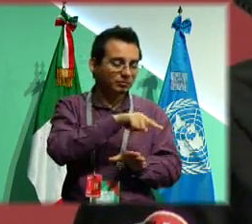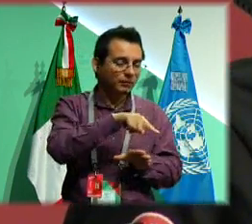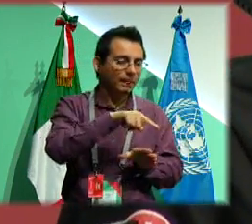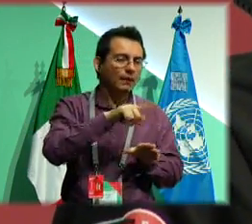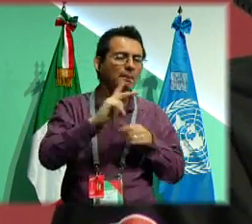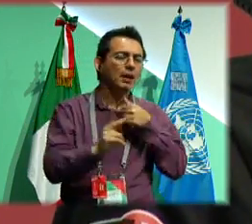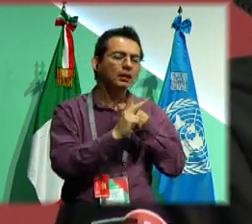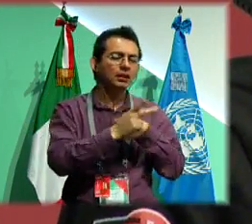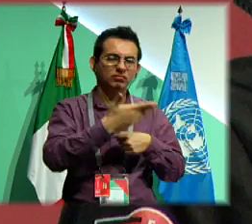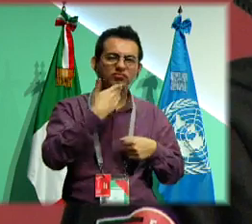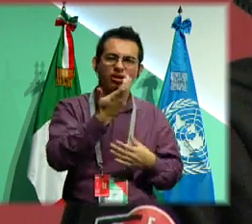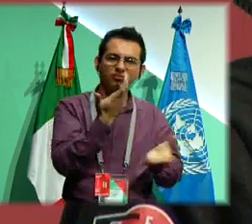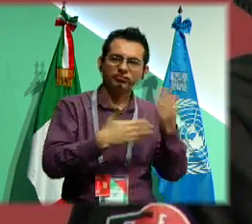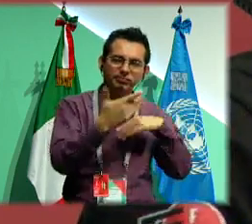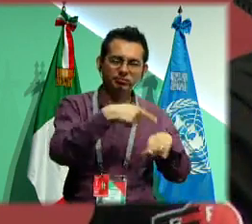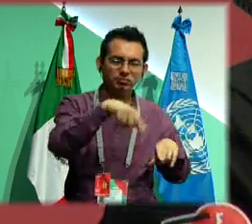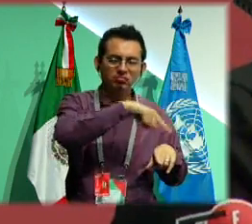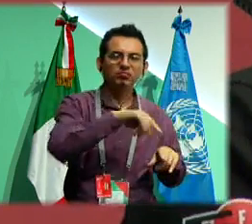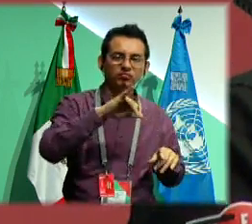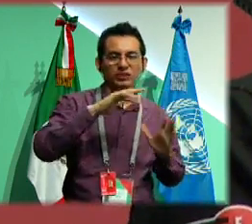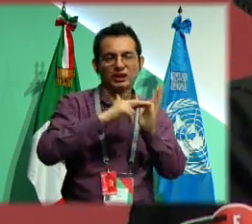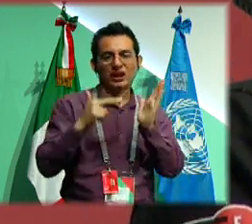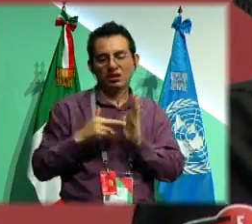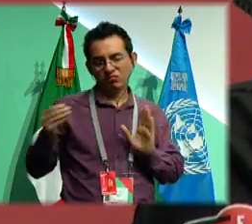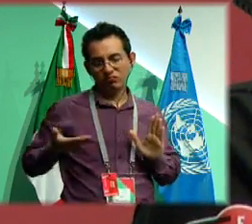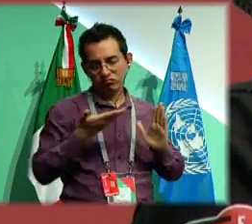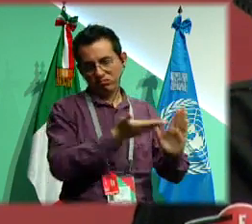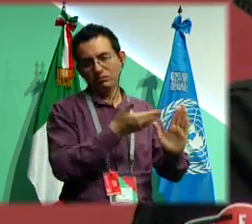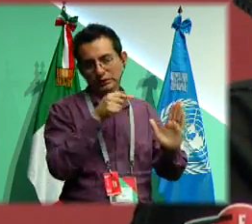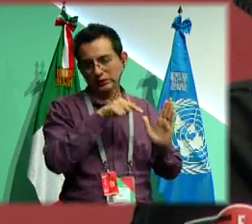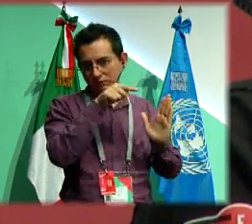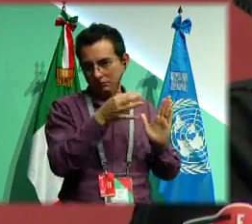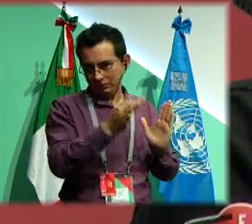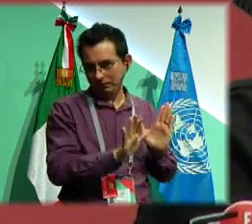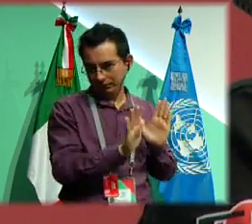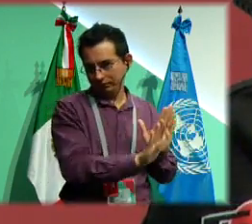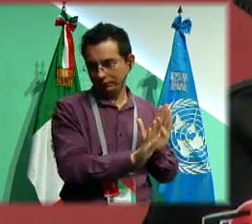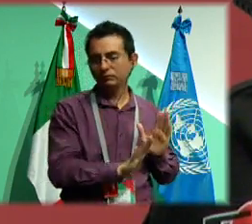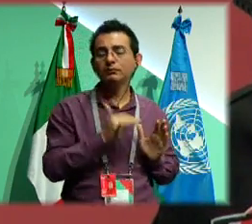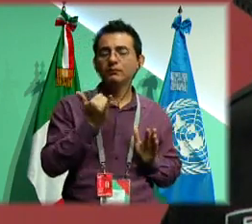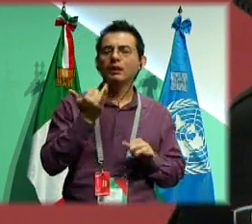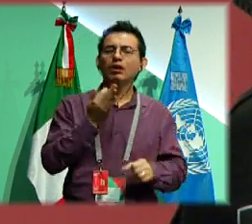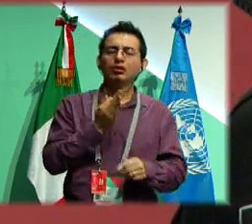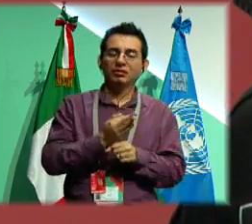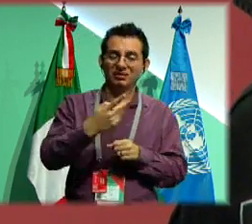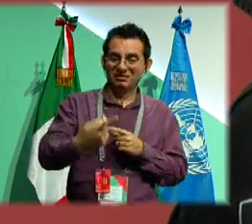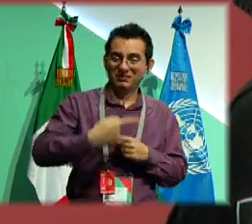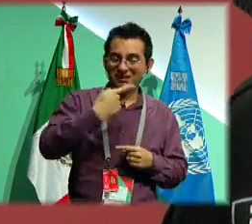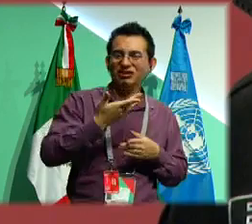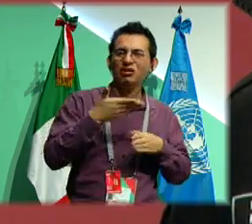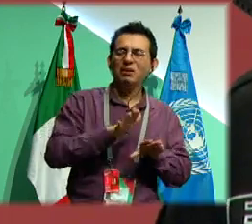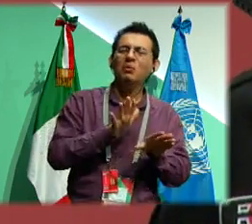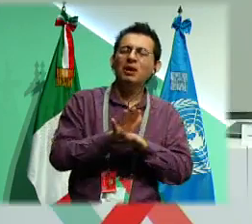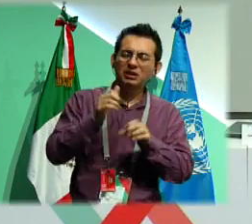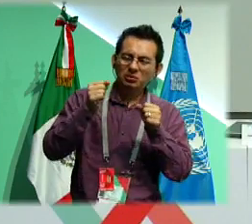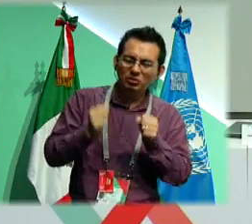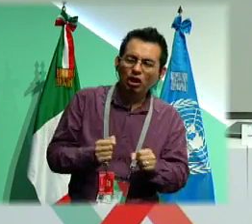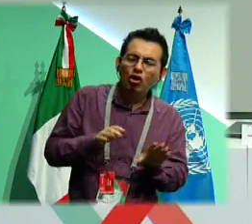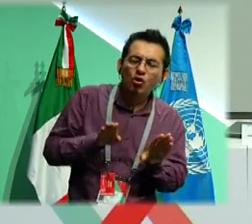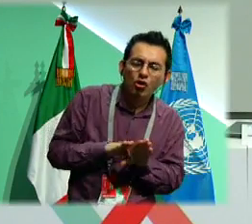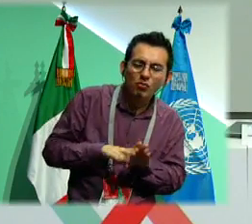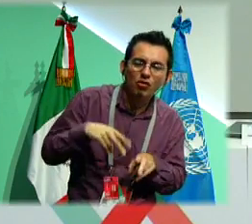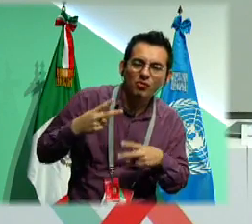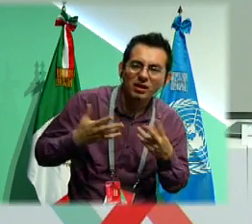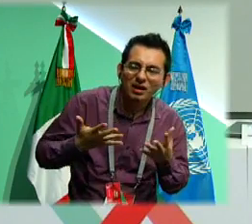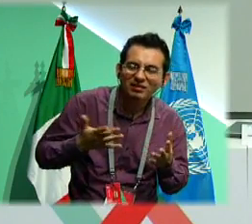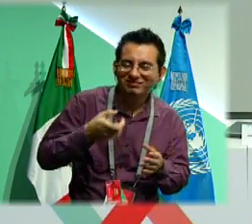règles commerciales. Donc, la question en ce qui concerne la sécurité et comment on